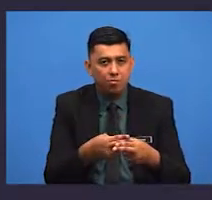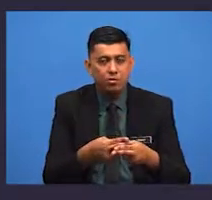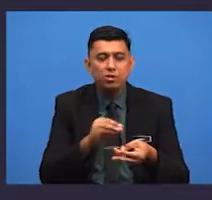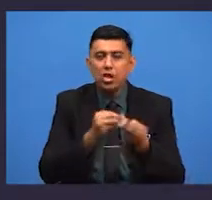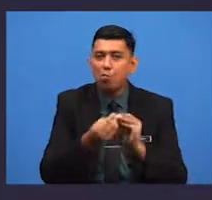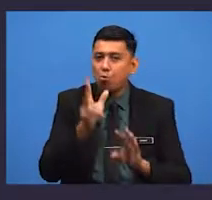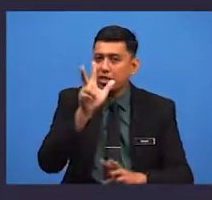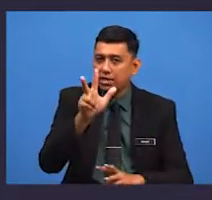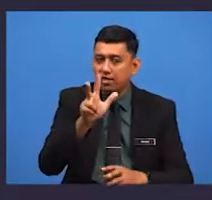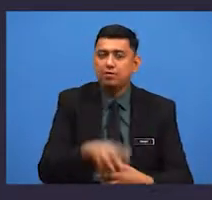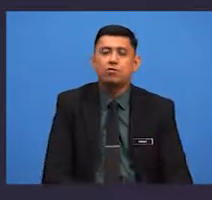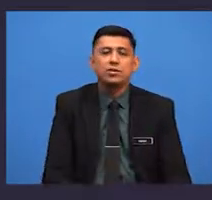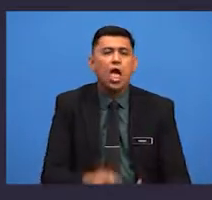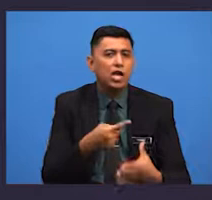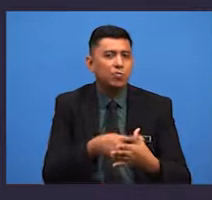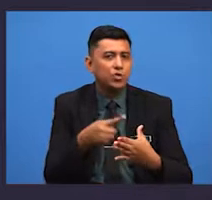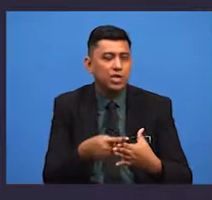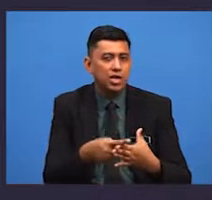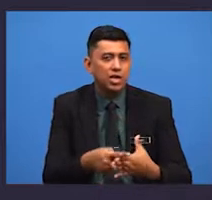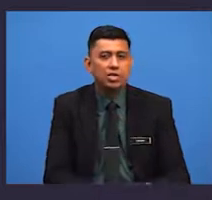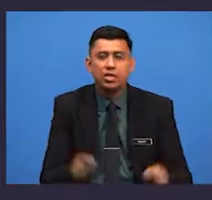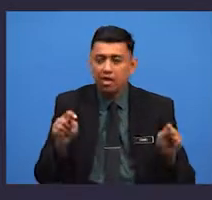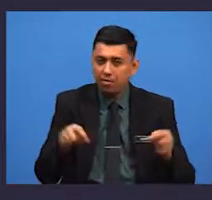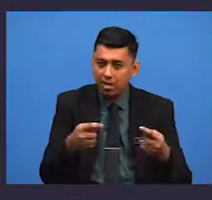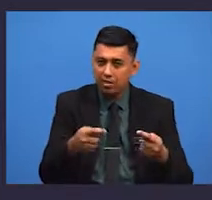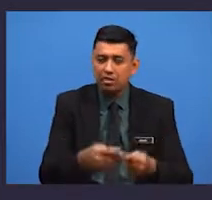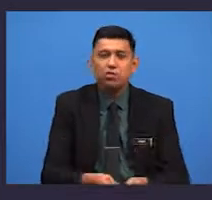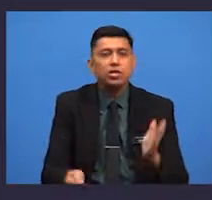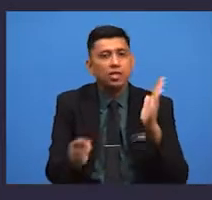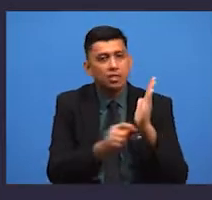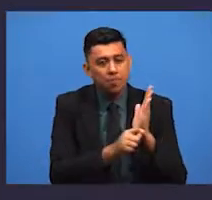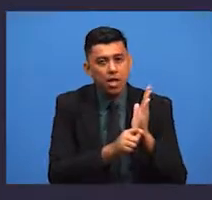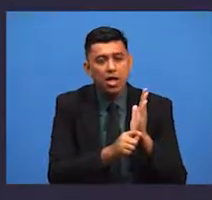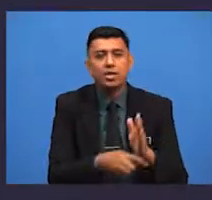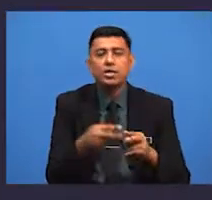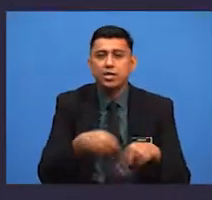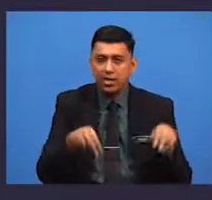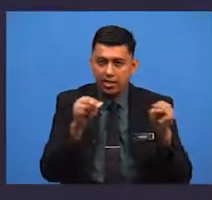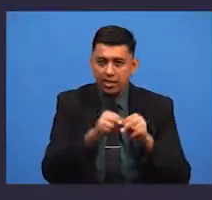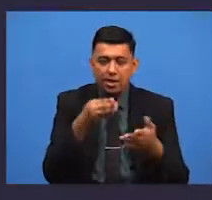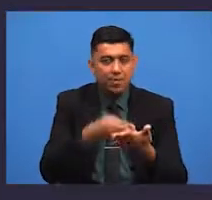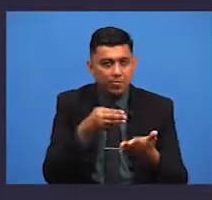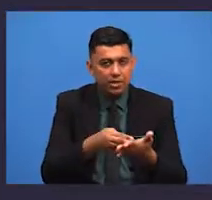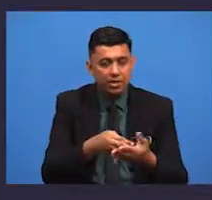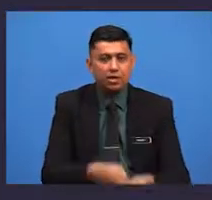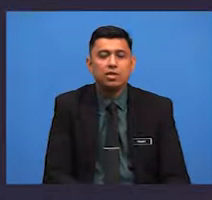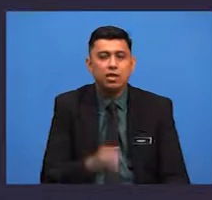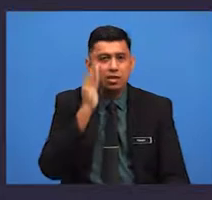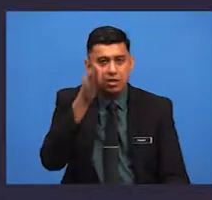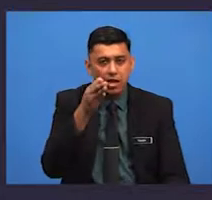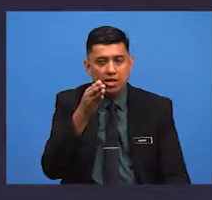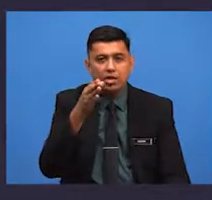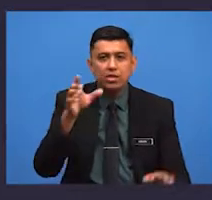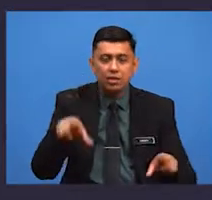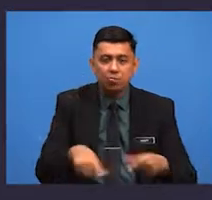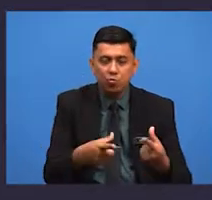nombor 3. Kemudian, tindakan tambah nilai pembilang sebanyak 1 pula akan